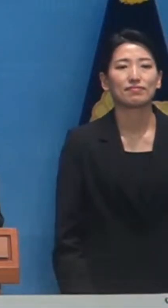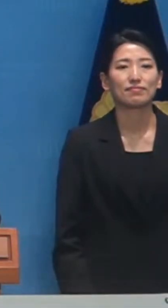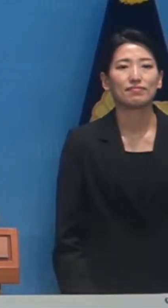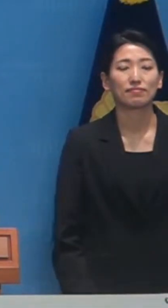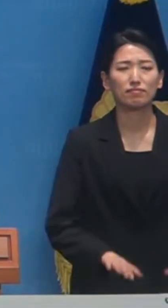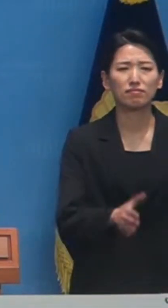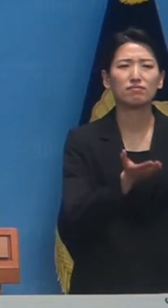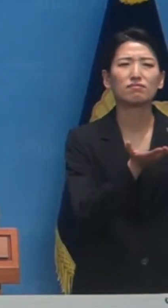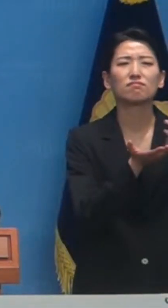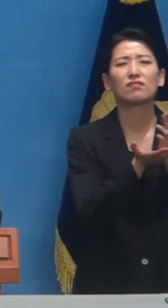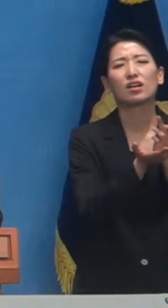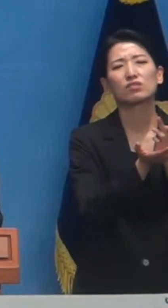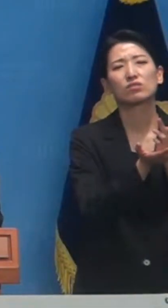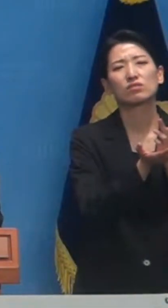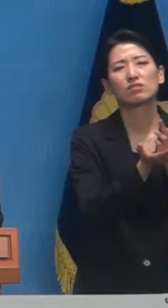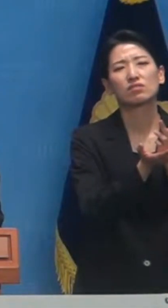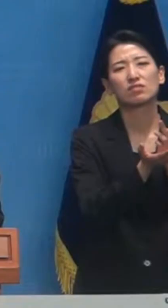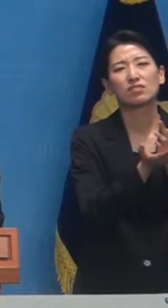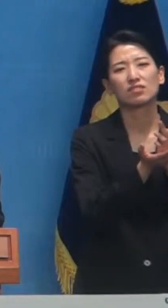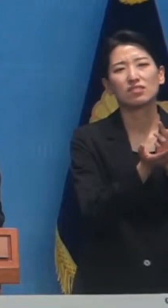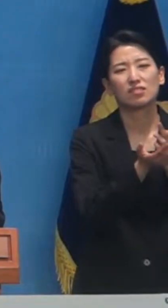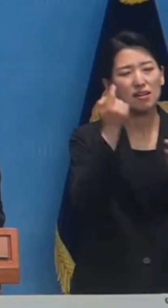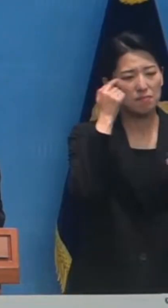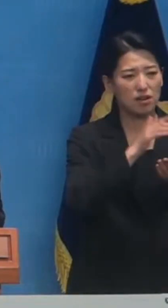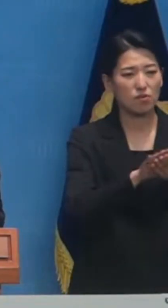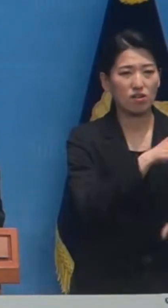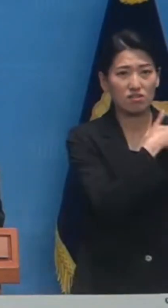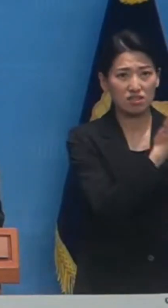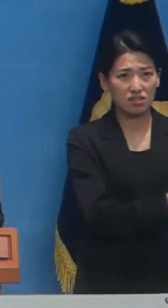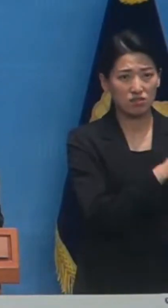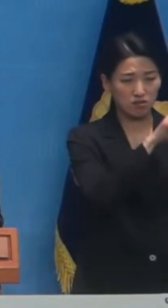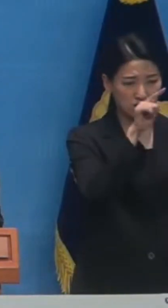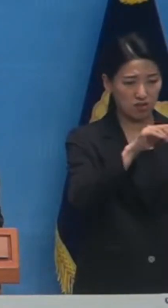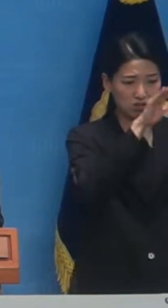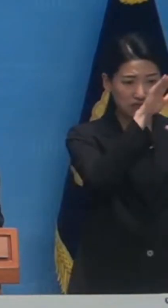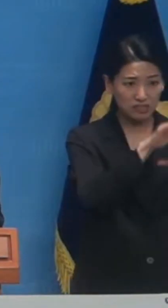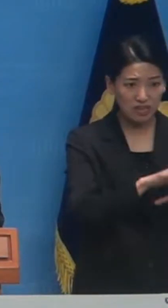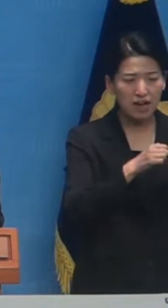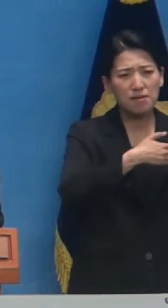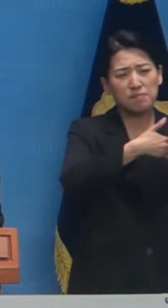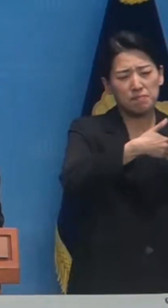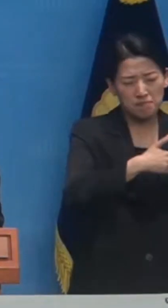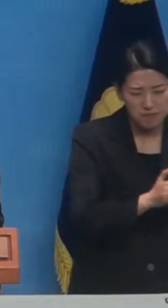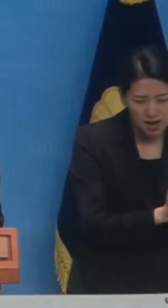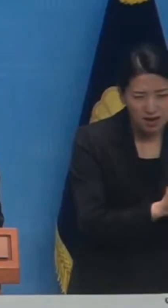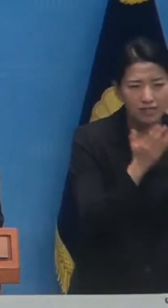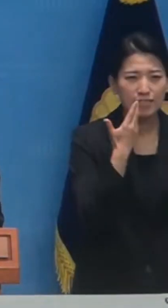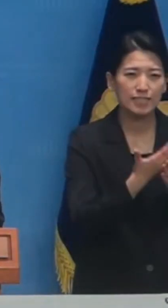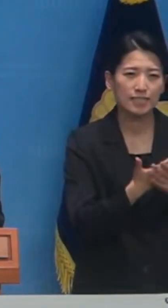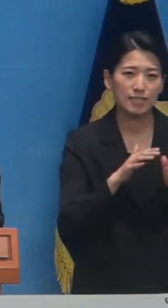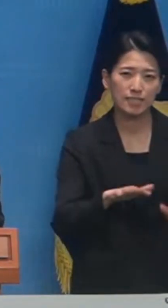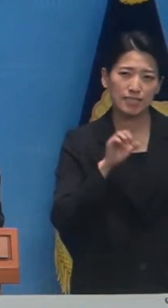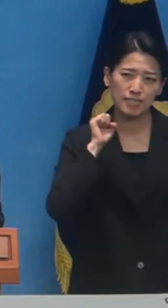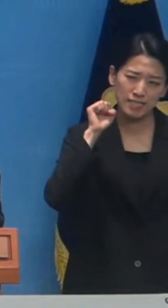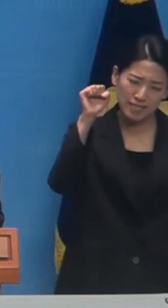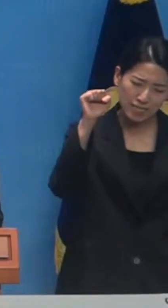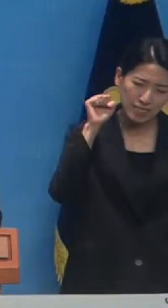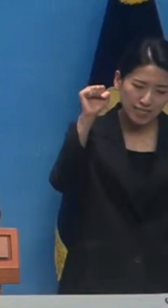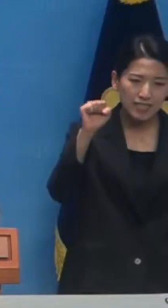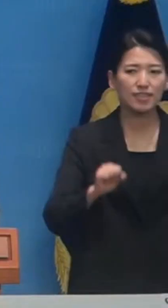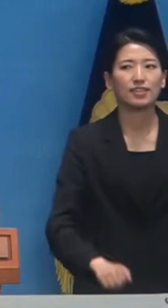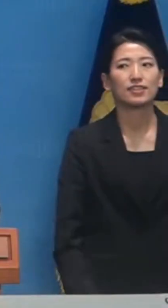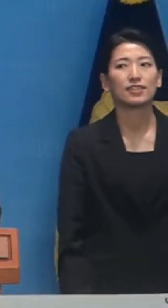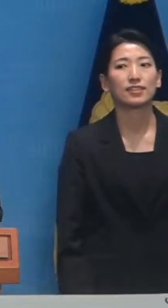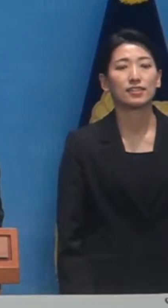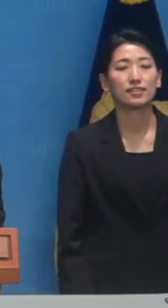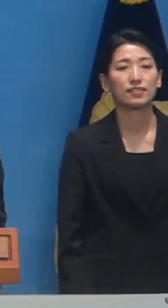지금 제주에서 벌어지고 있는 이 제주평화인권장 폐기에 저희들이 외침과 있었습니다.